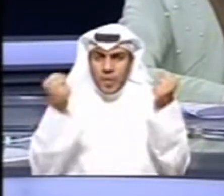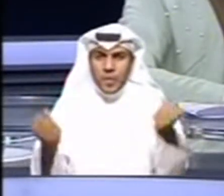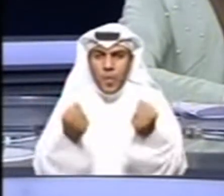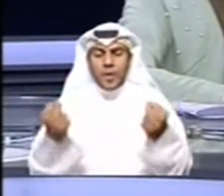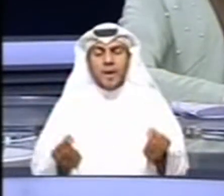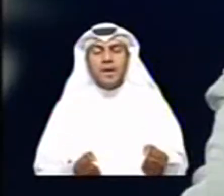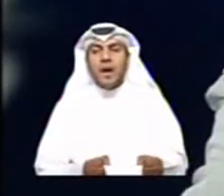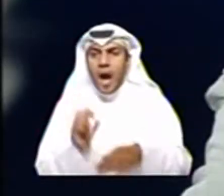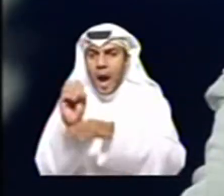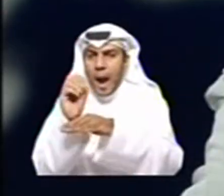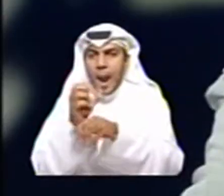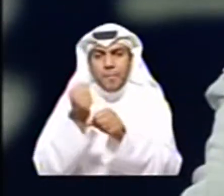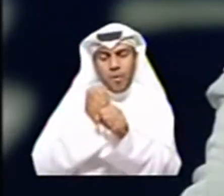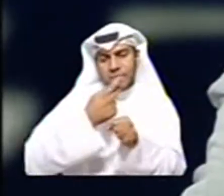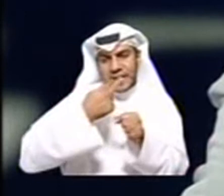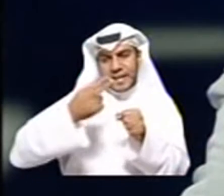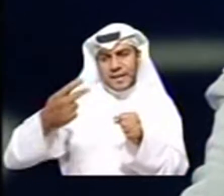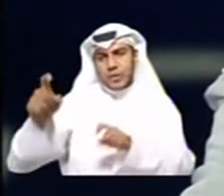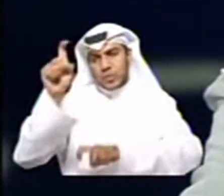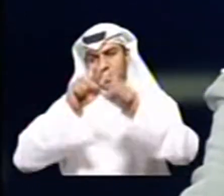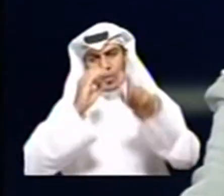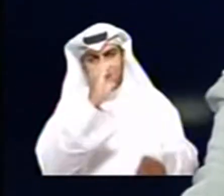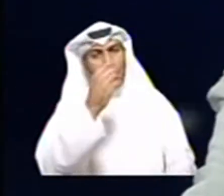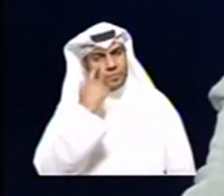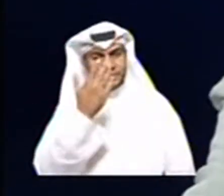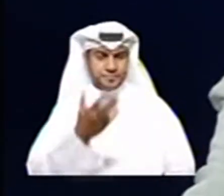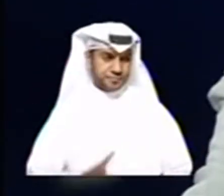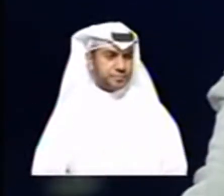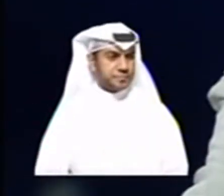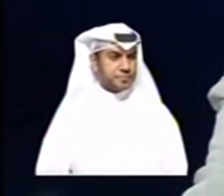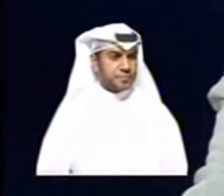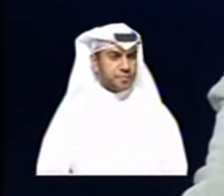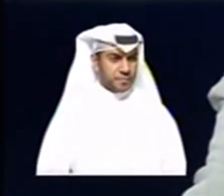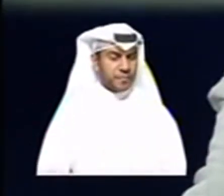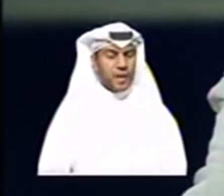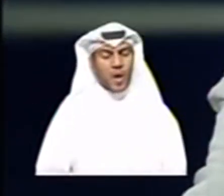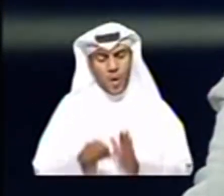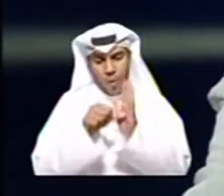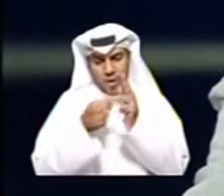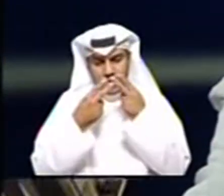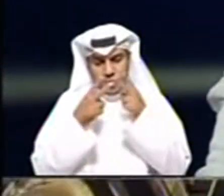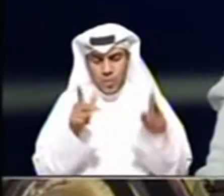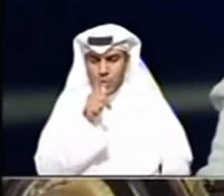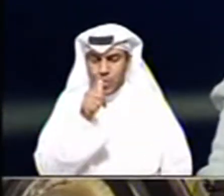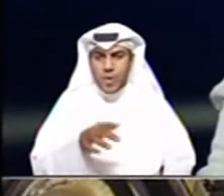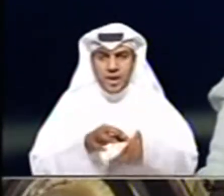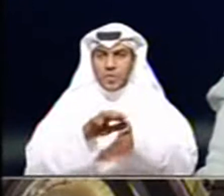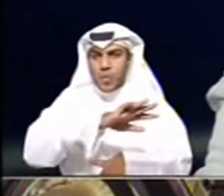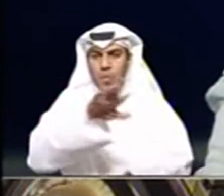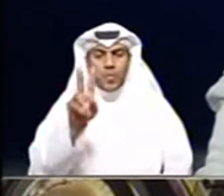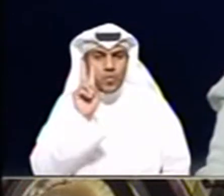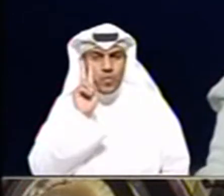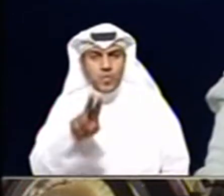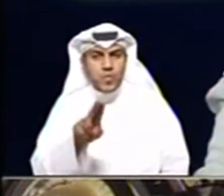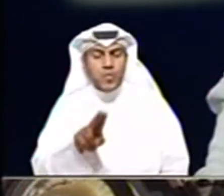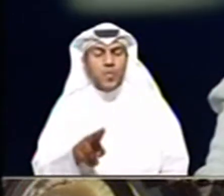في مجالات العمل المختلفة؟ بداية أحب أهنئ السادة المشاهدين مناسبة شهر